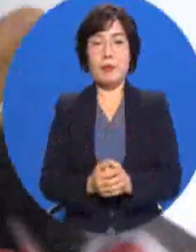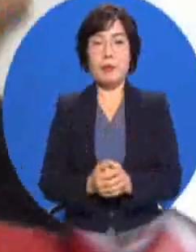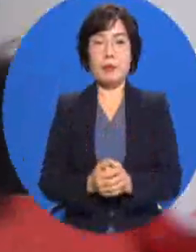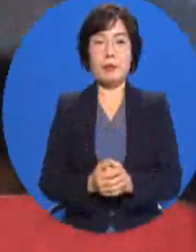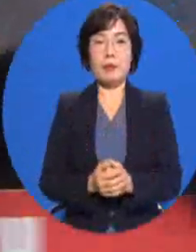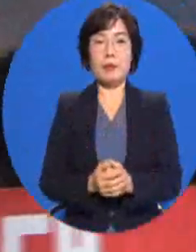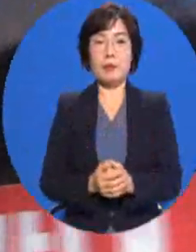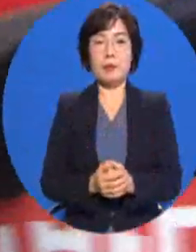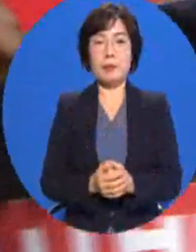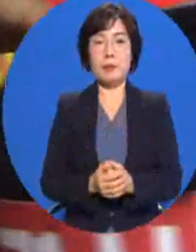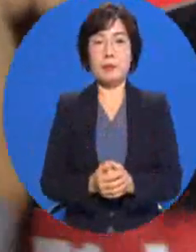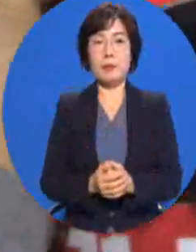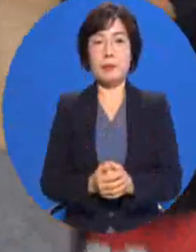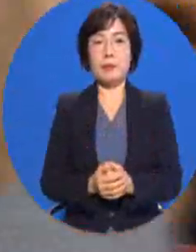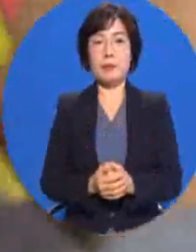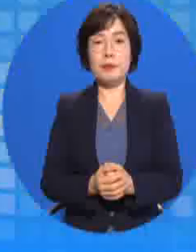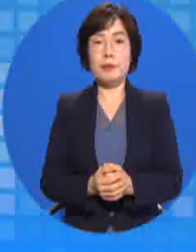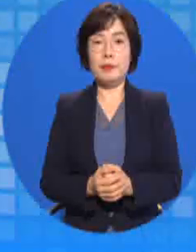뉴스 문형철입니다.